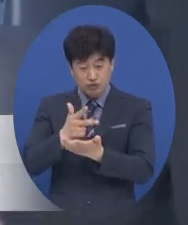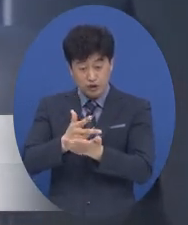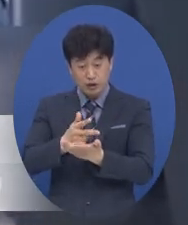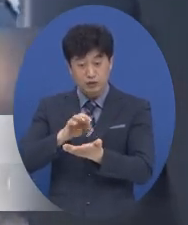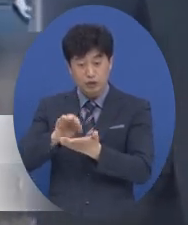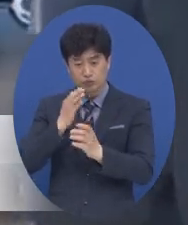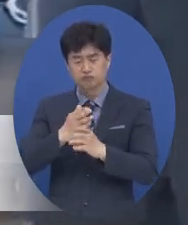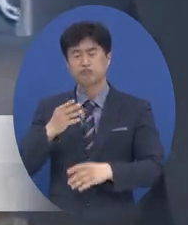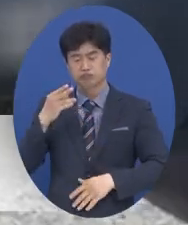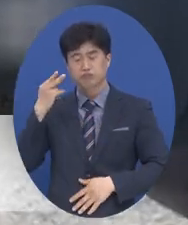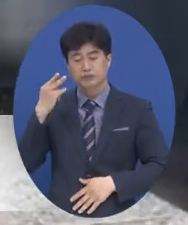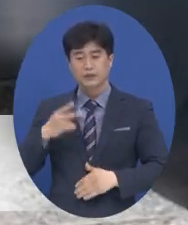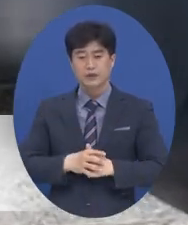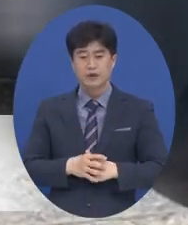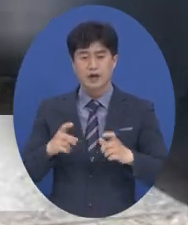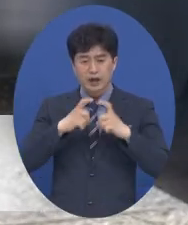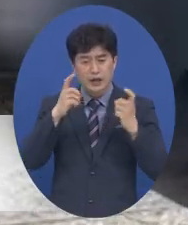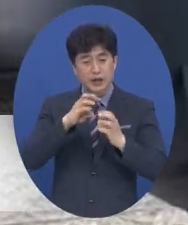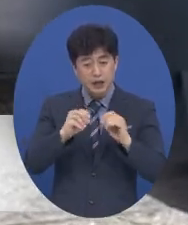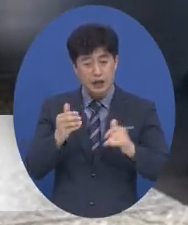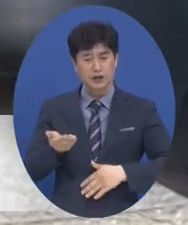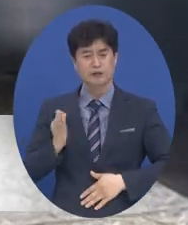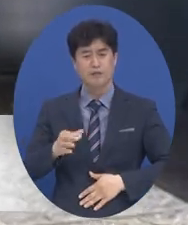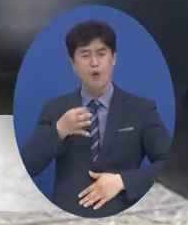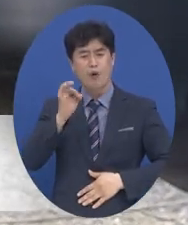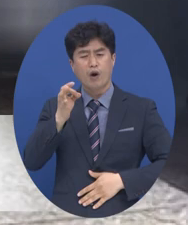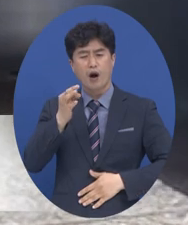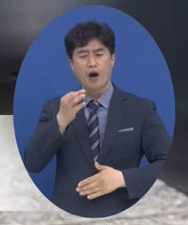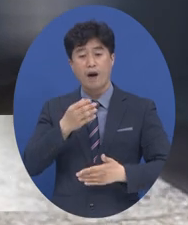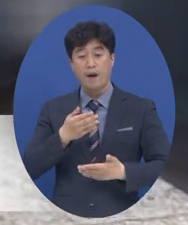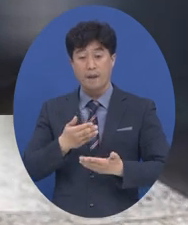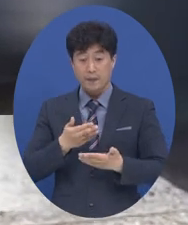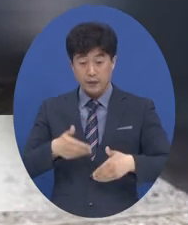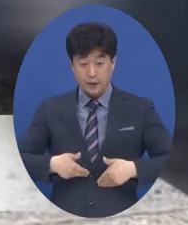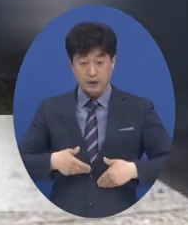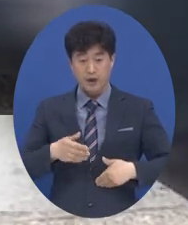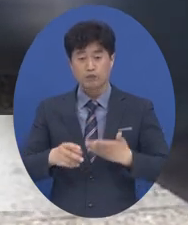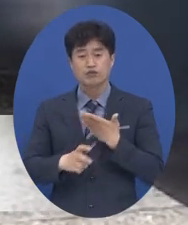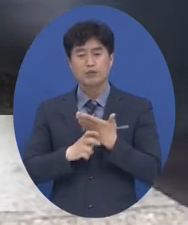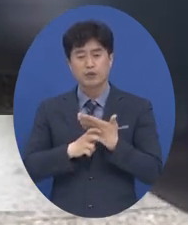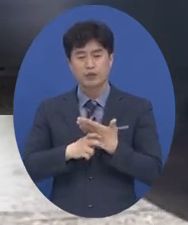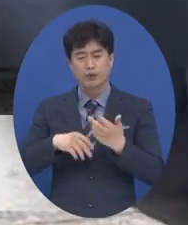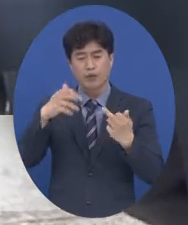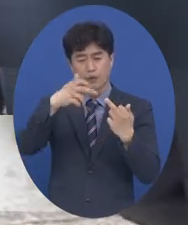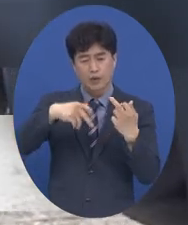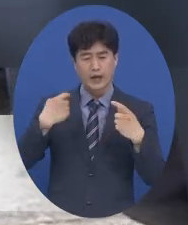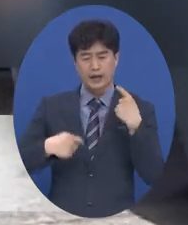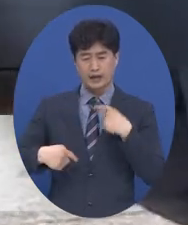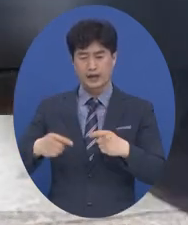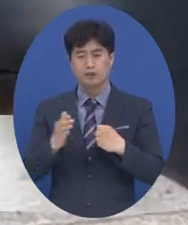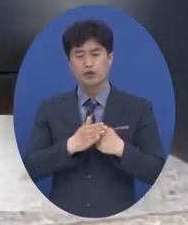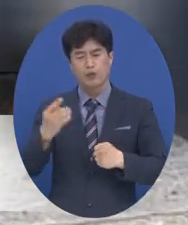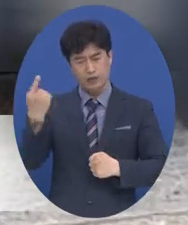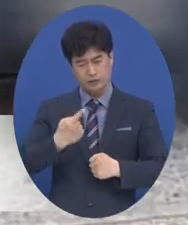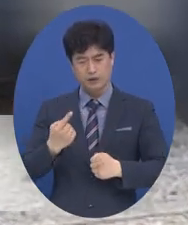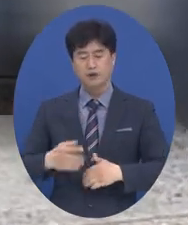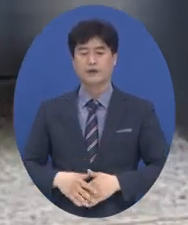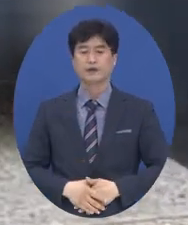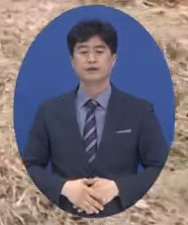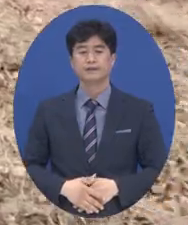주차장으로 개인의 땅이라 해도 허가를 받아야 되는데 허가받지 않고 불법으로 훼손하신 것 때문에 저희가